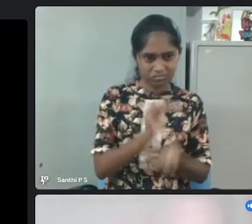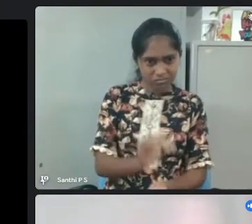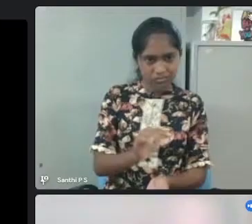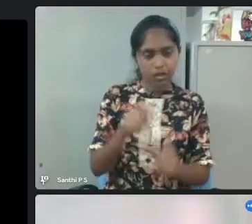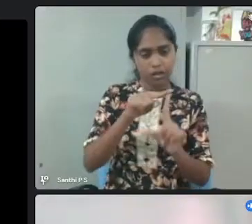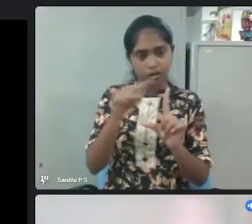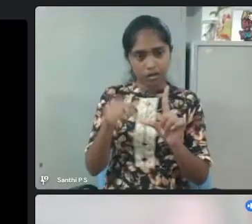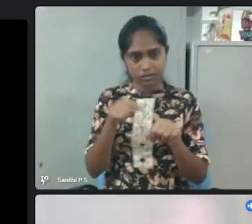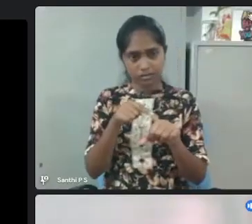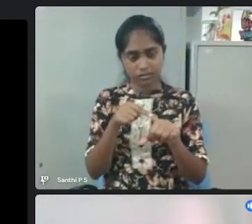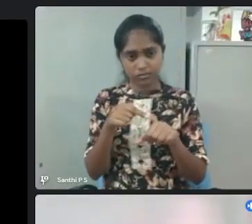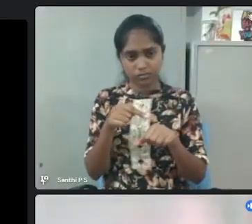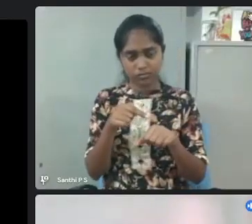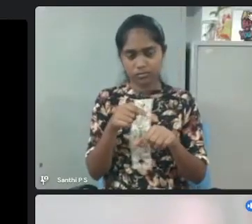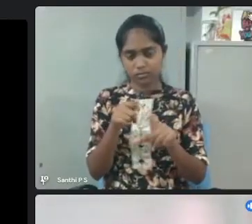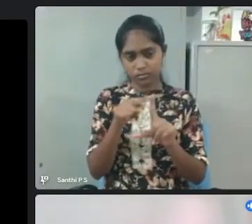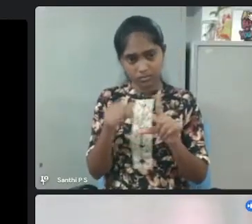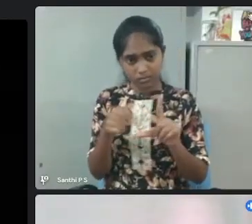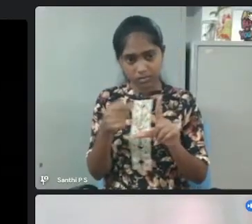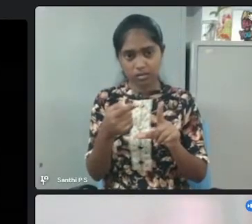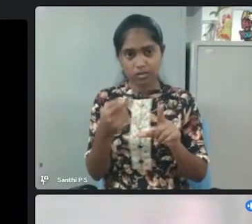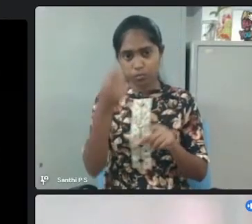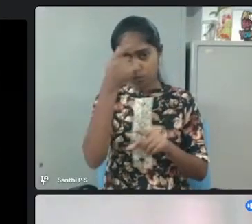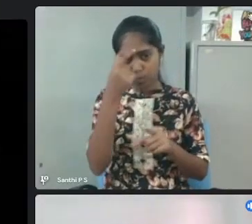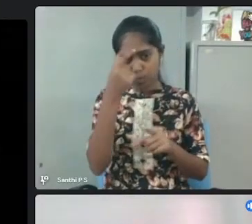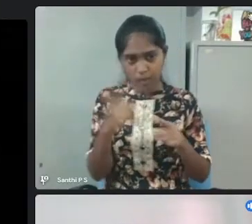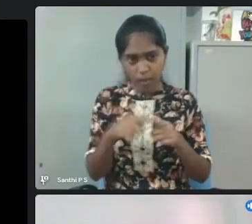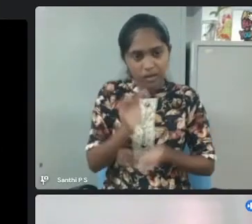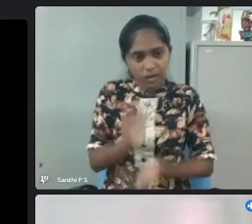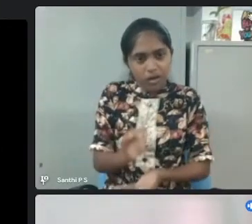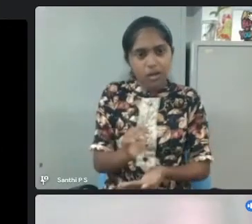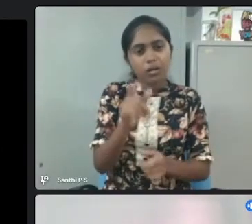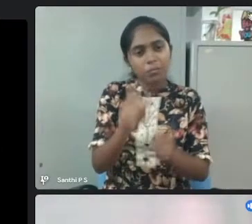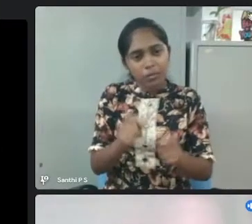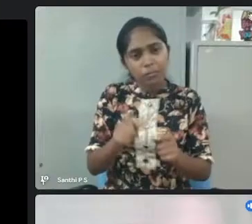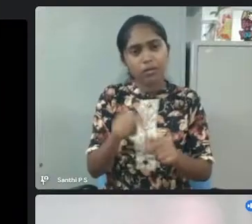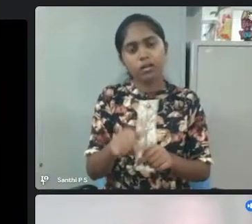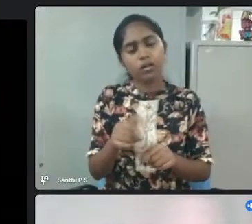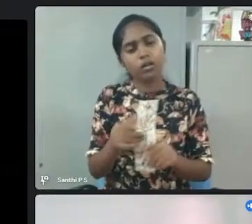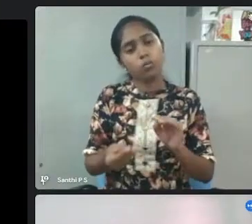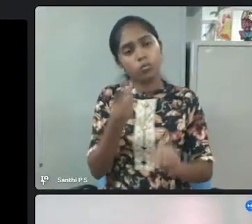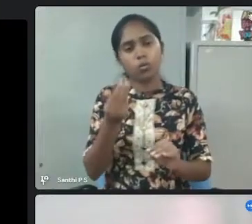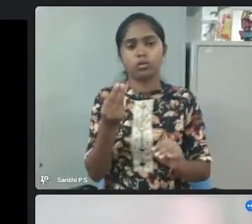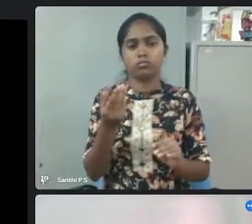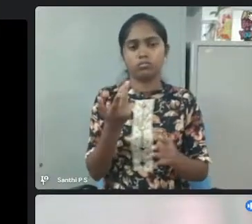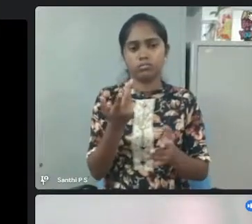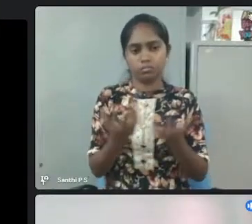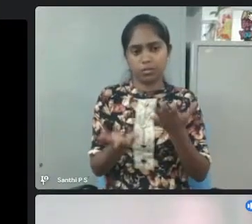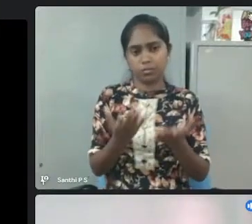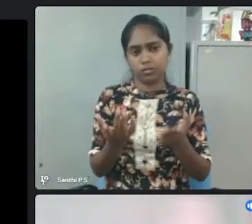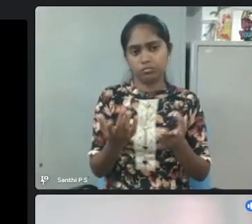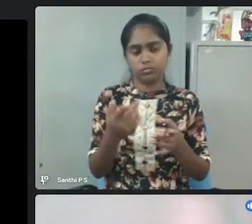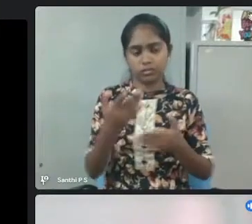കുട്ടികൾ, മറ്റ് അസുഖങ്ങളുള്ളവർ, അങ്ങനെയുള്ള കുറച്ച് വൾണറബിൾ ആയിട്ടുള്ളവർക്കാണ് കൂടുതലും സാധ്യതയുള്ളത്.